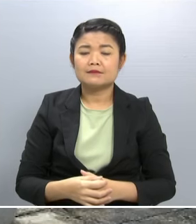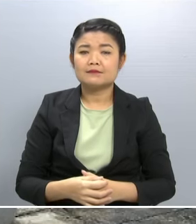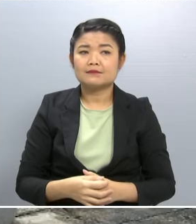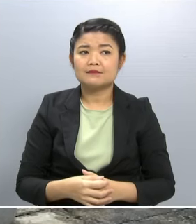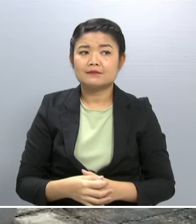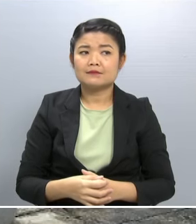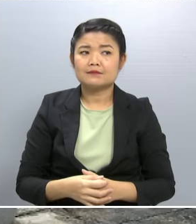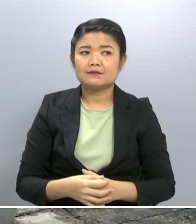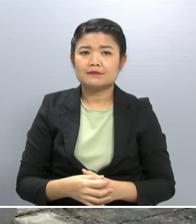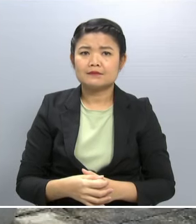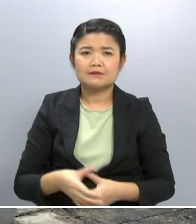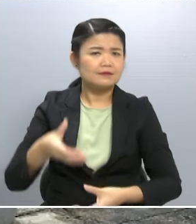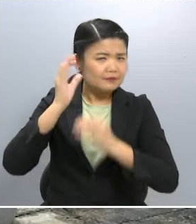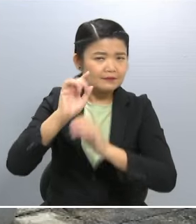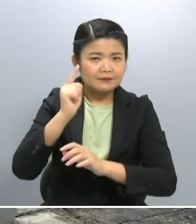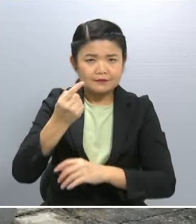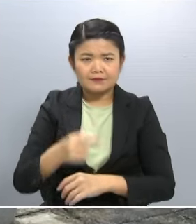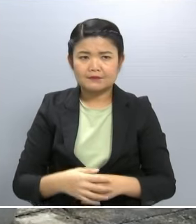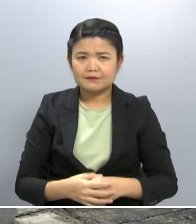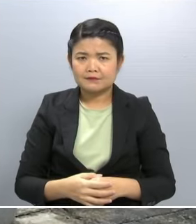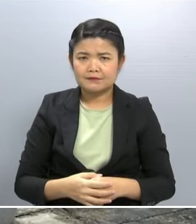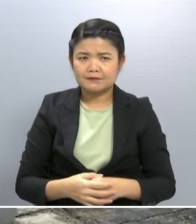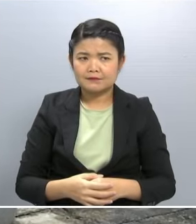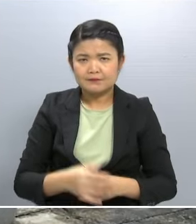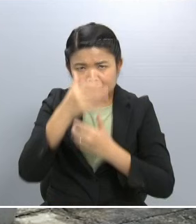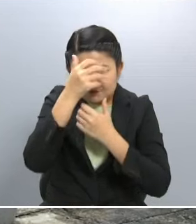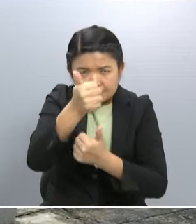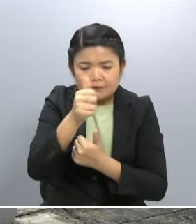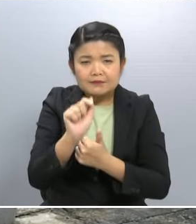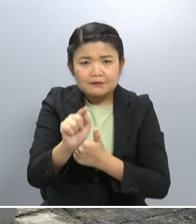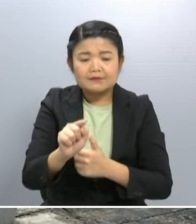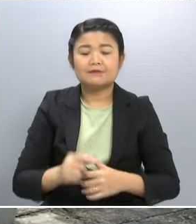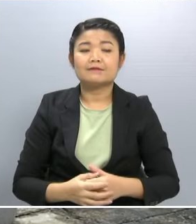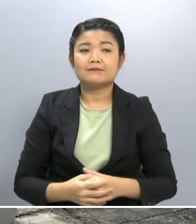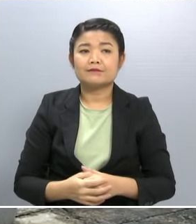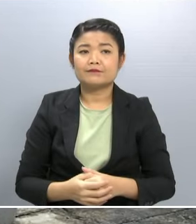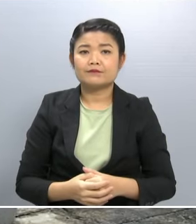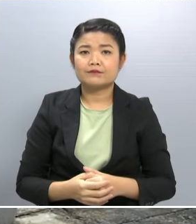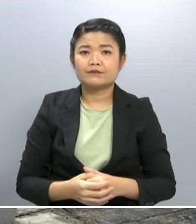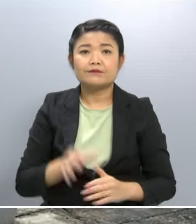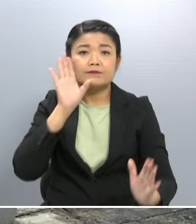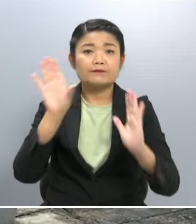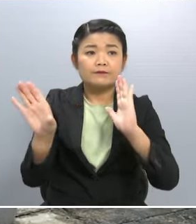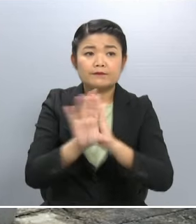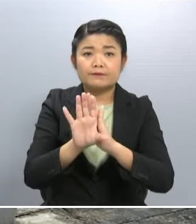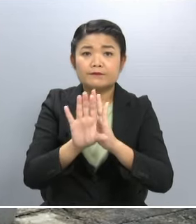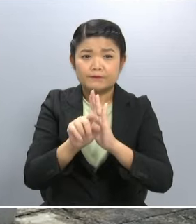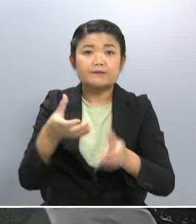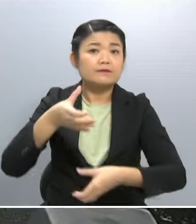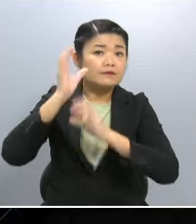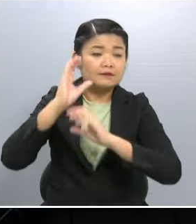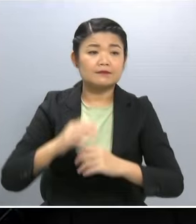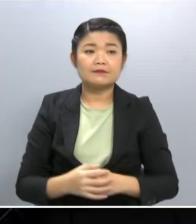เมื่อกี้เมื่อกี้ขอดูที่เมื่อกี้หน่อยเมื่อกี้น่าสนใจเมื่อกี้น่าสนใจผมขอดูเมื่อกี้หน่อยภาพเมื่อกี้หน่อย